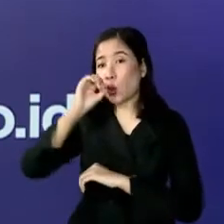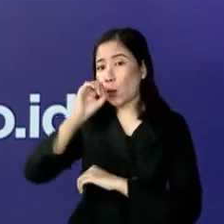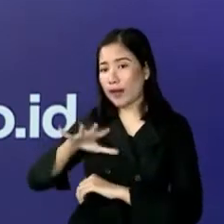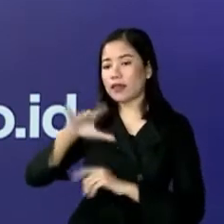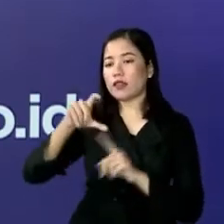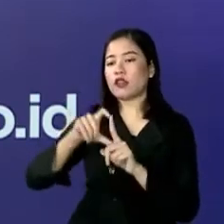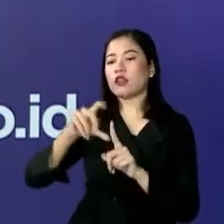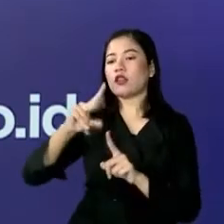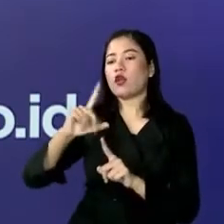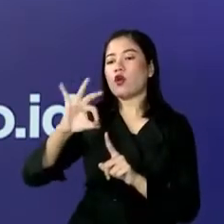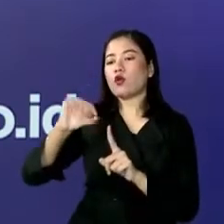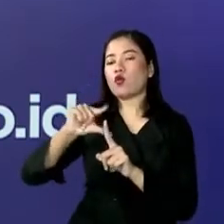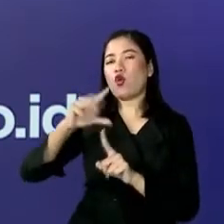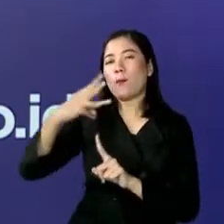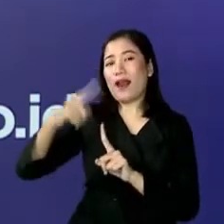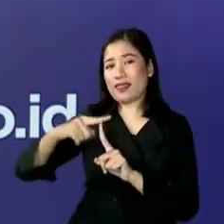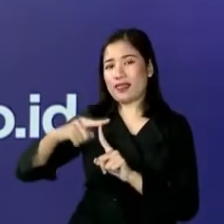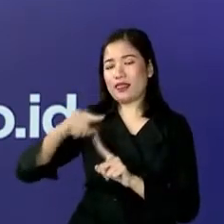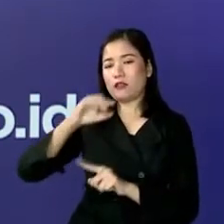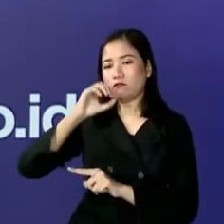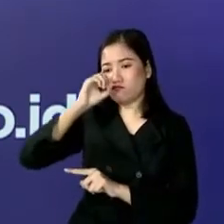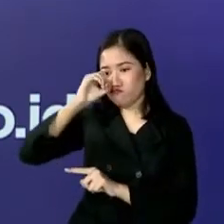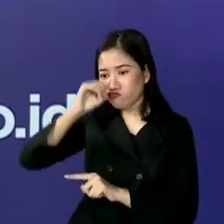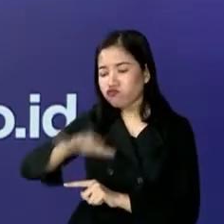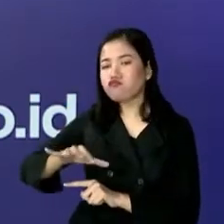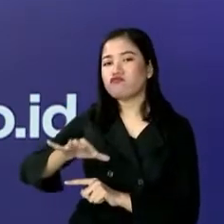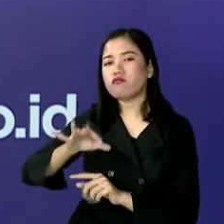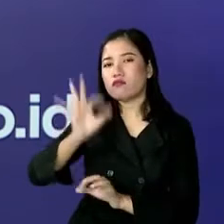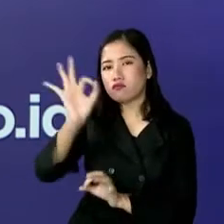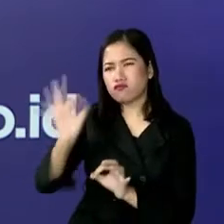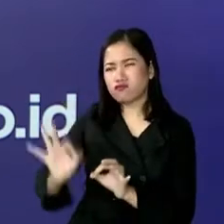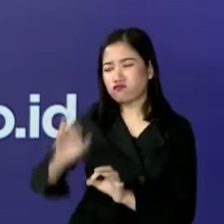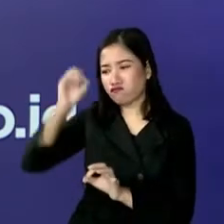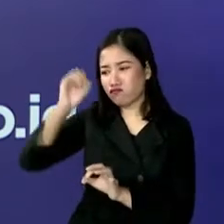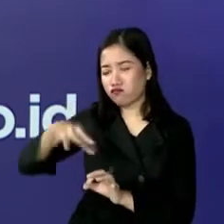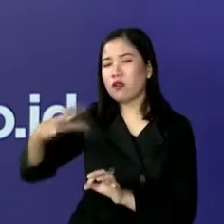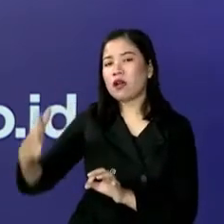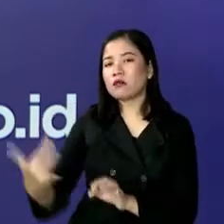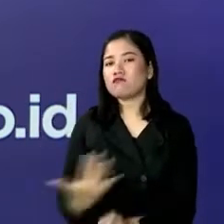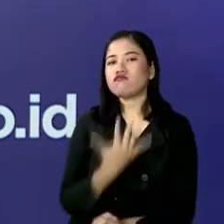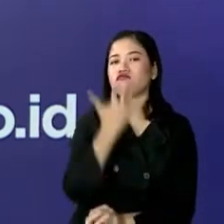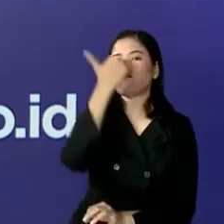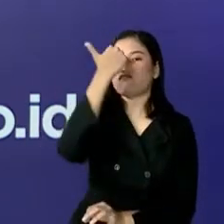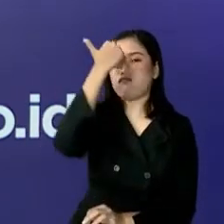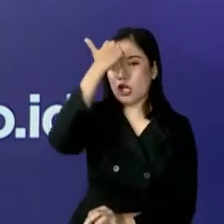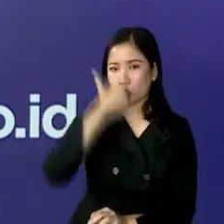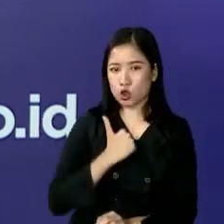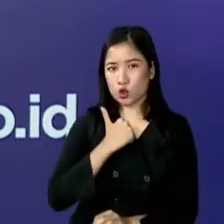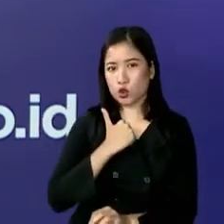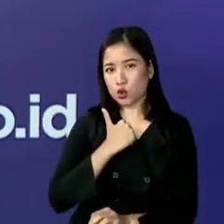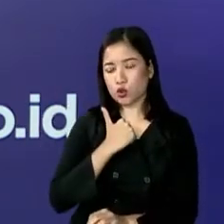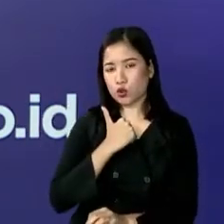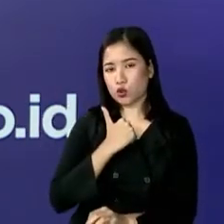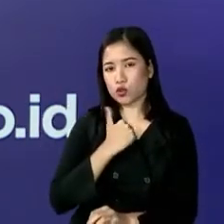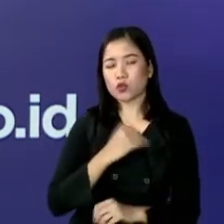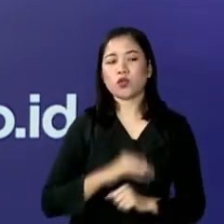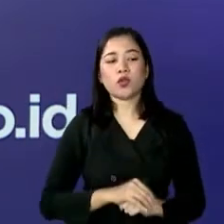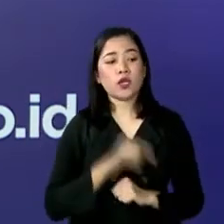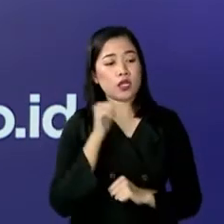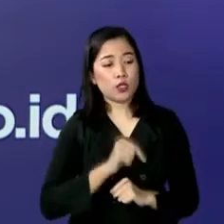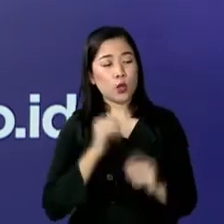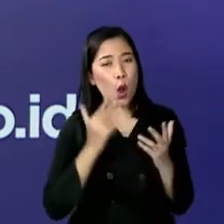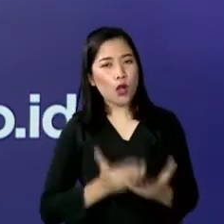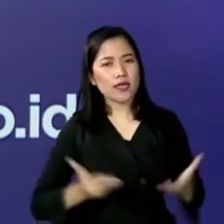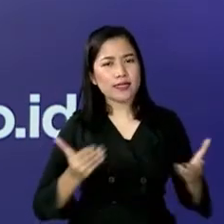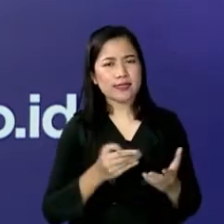atau kena tangan kita masuk melalui mata Hai hidung mulut sehingga kondisi-kondisi